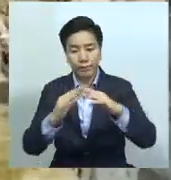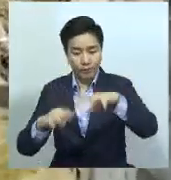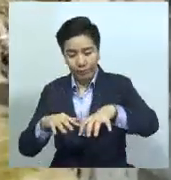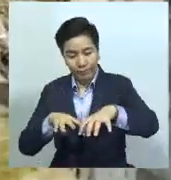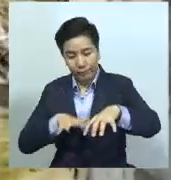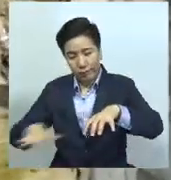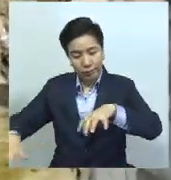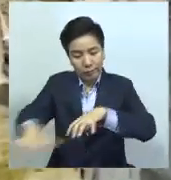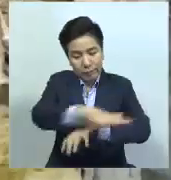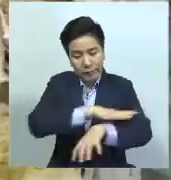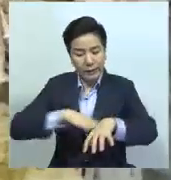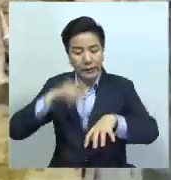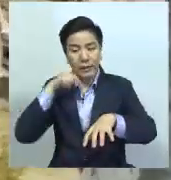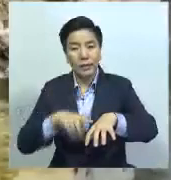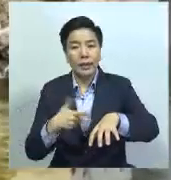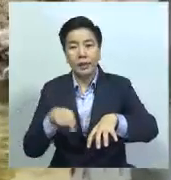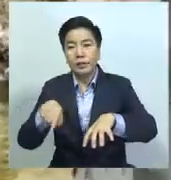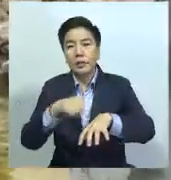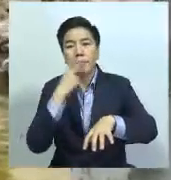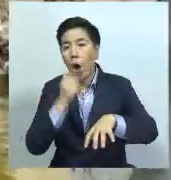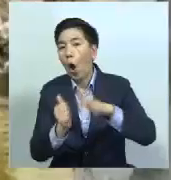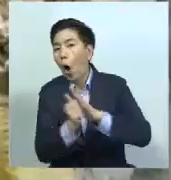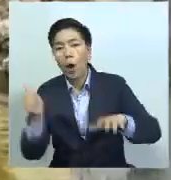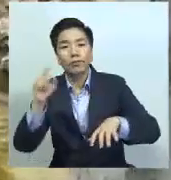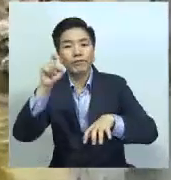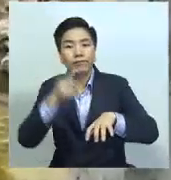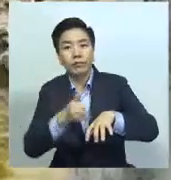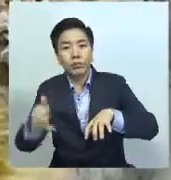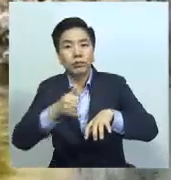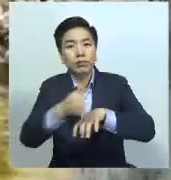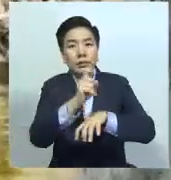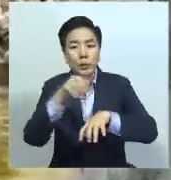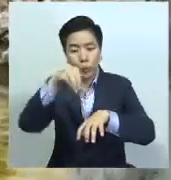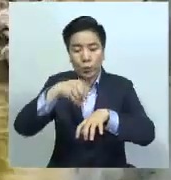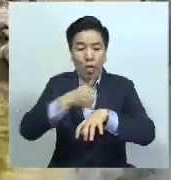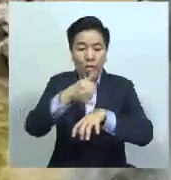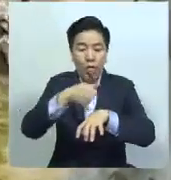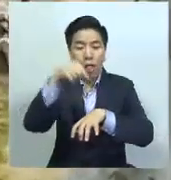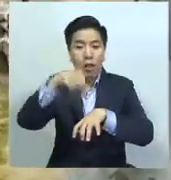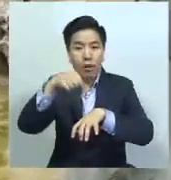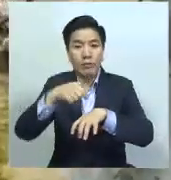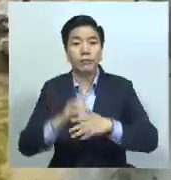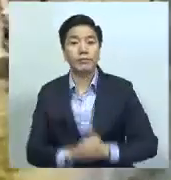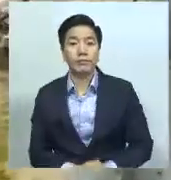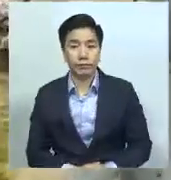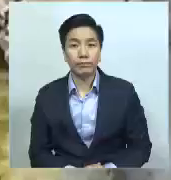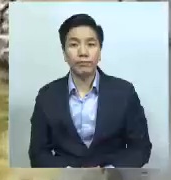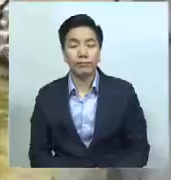ล้วก็พี่น้องประชาชนเราจะเรียกว่าออกไปไหนไม่ได้เลยติดอยู่กลางเกาะนะครับ